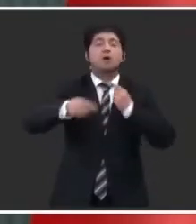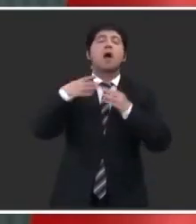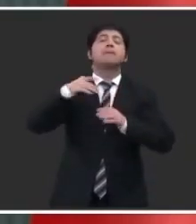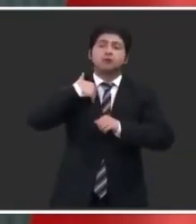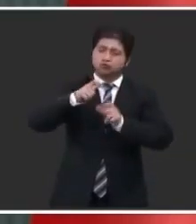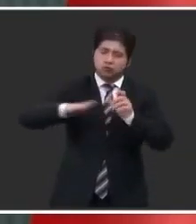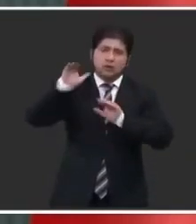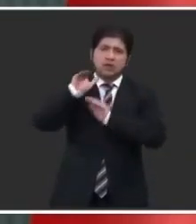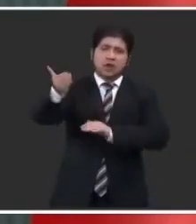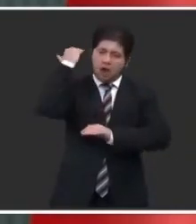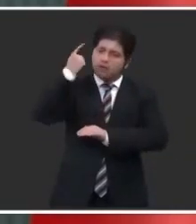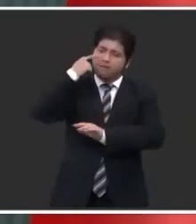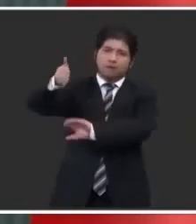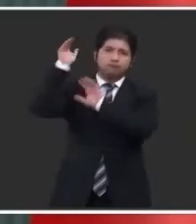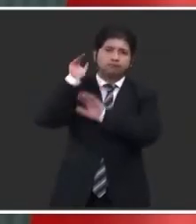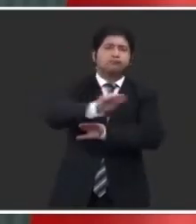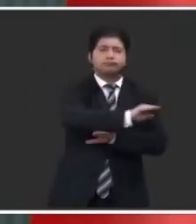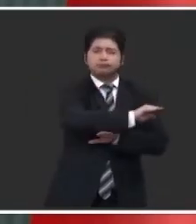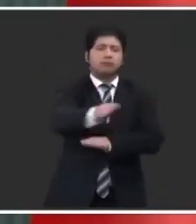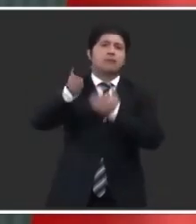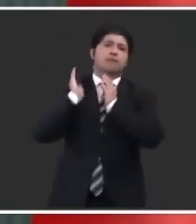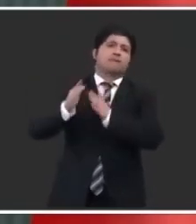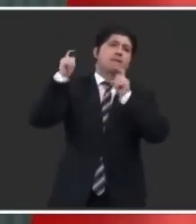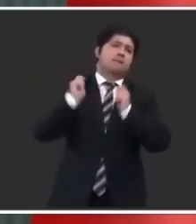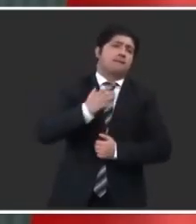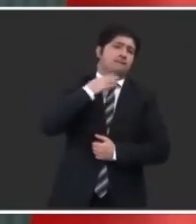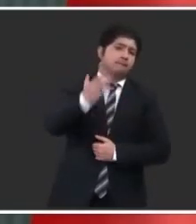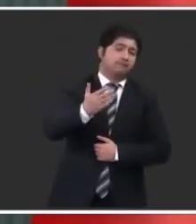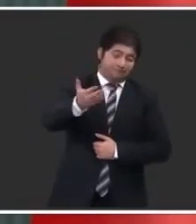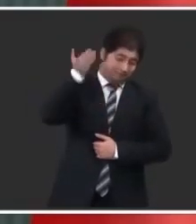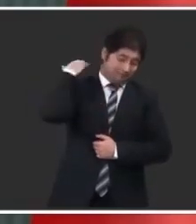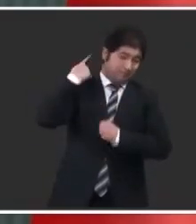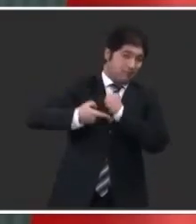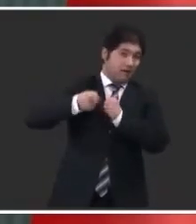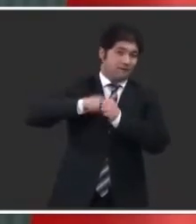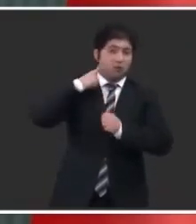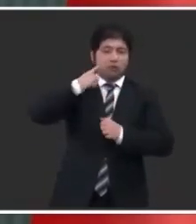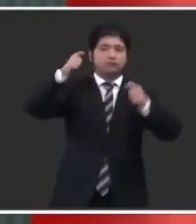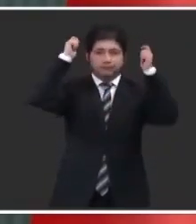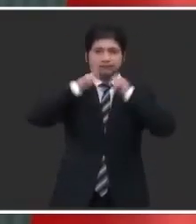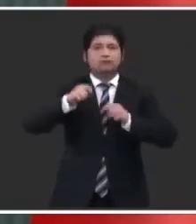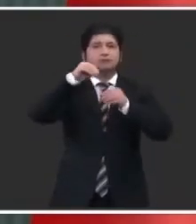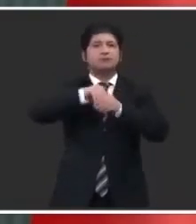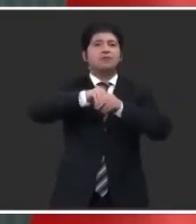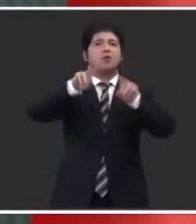destek programlarımızı sürdüreceğiz geçtiğimiz hafta başörtüsü